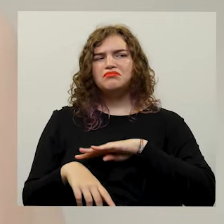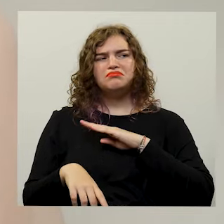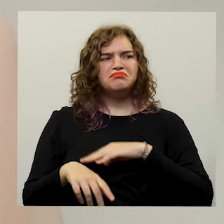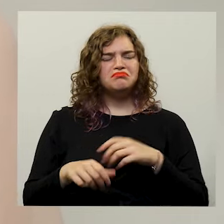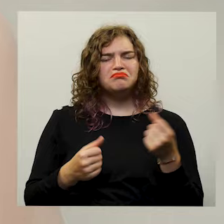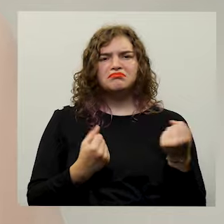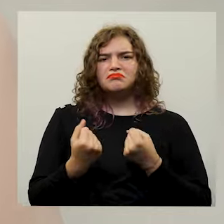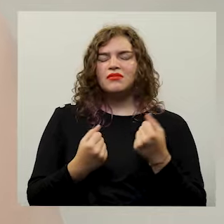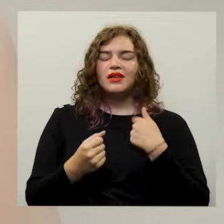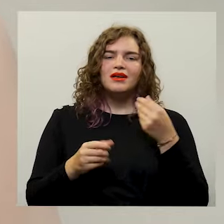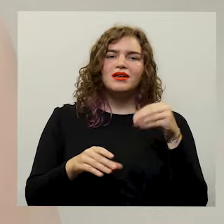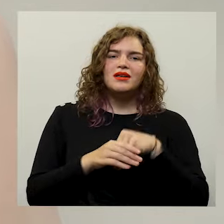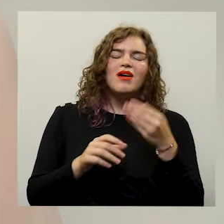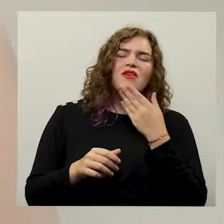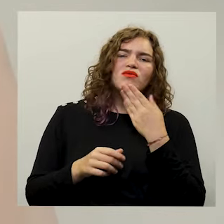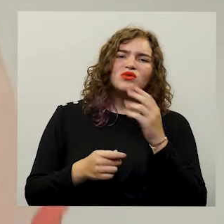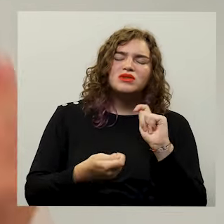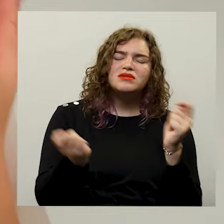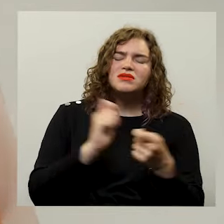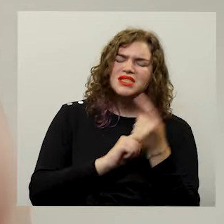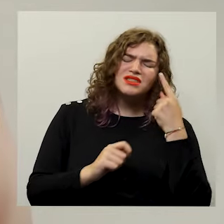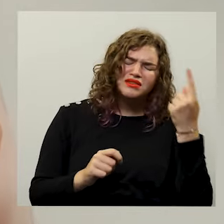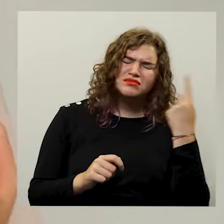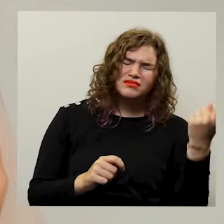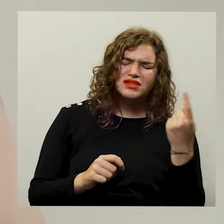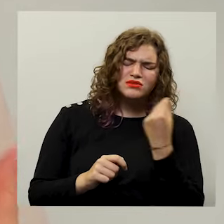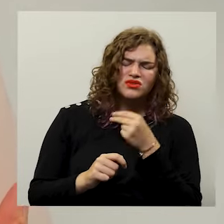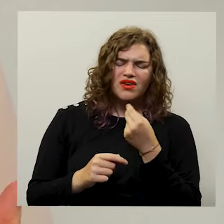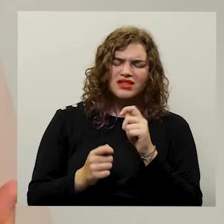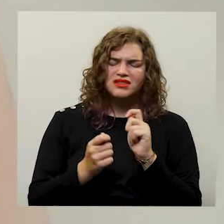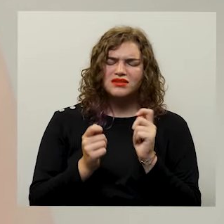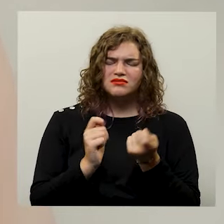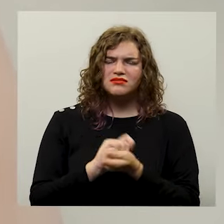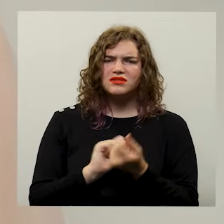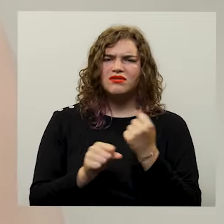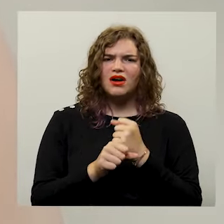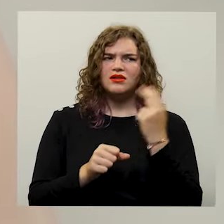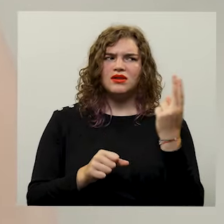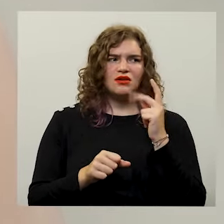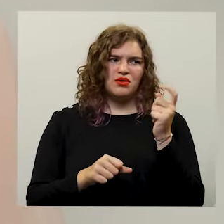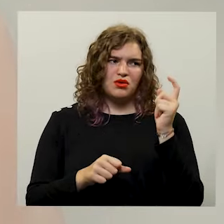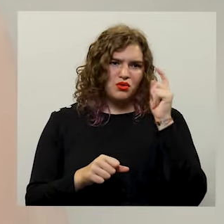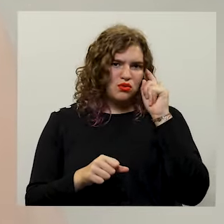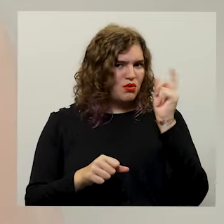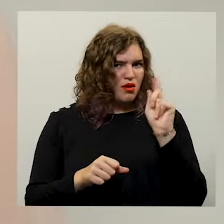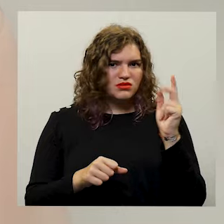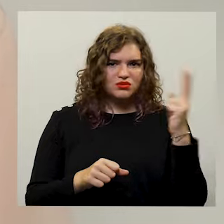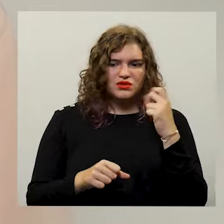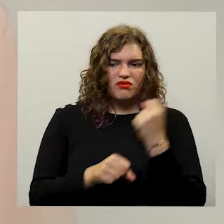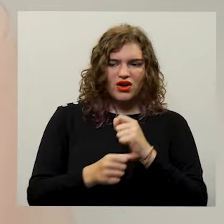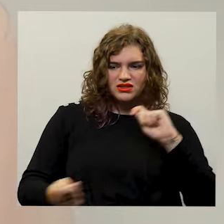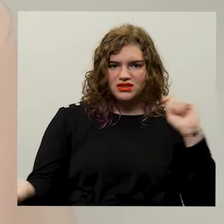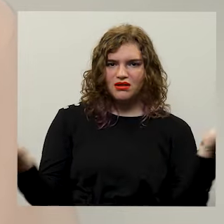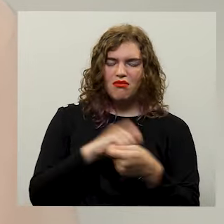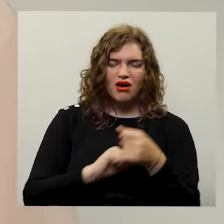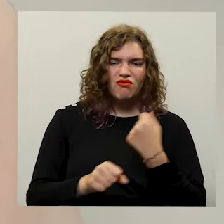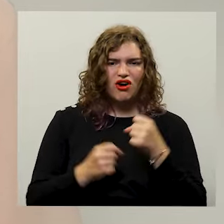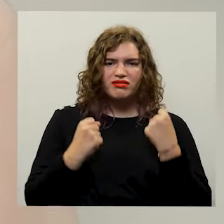rugat lui Dumnezeu, îmi doream o schimbare și visam cumva la ce ar putea să facă Dumnezeu, dar n-am visat că Dumnezeu va face atât de mult.